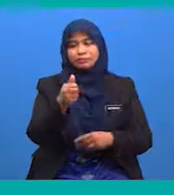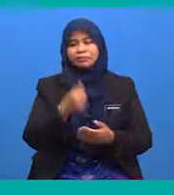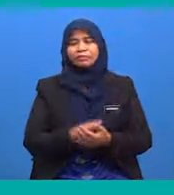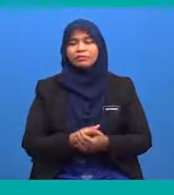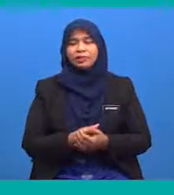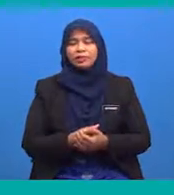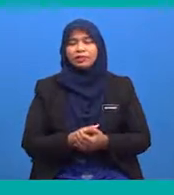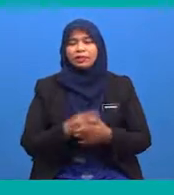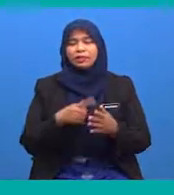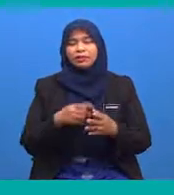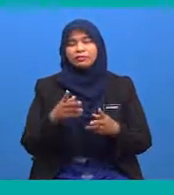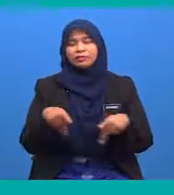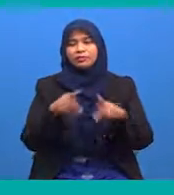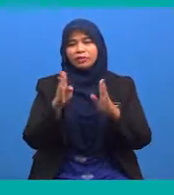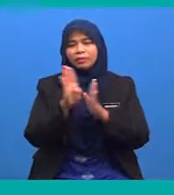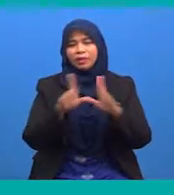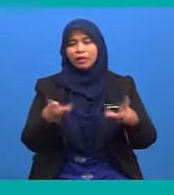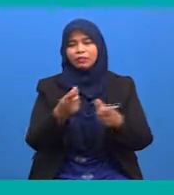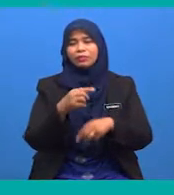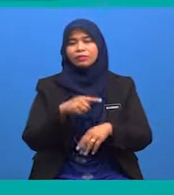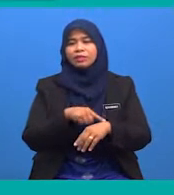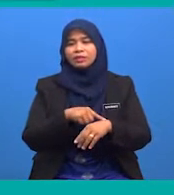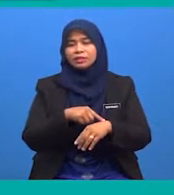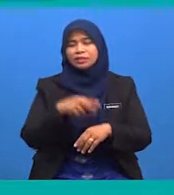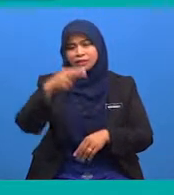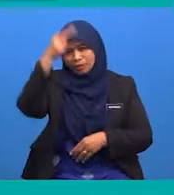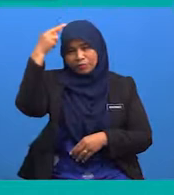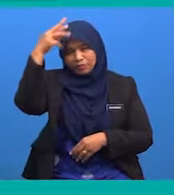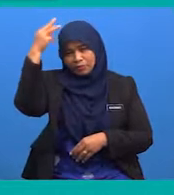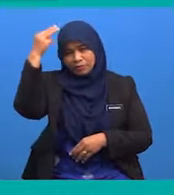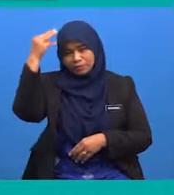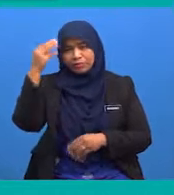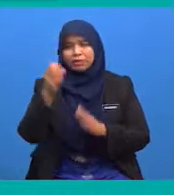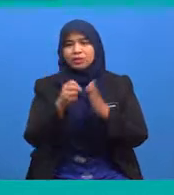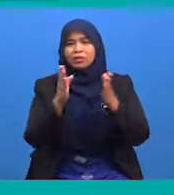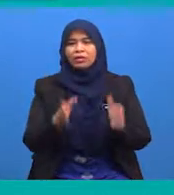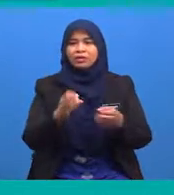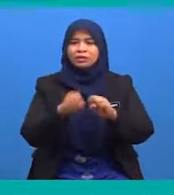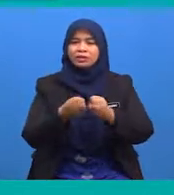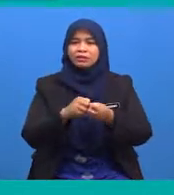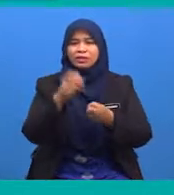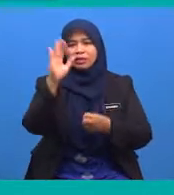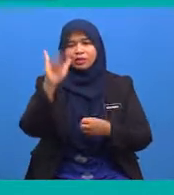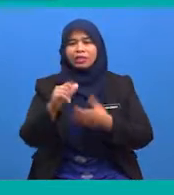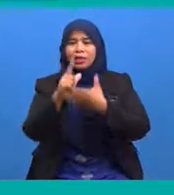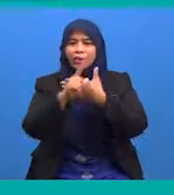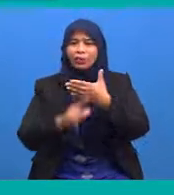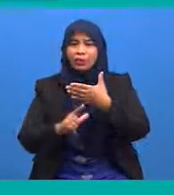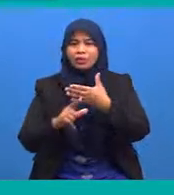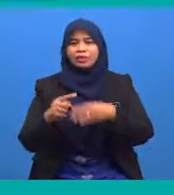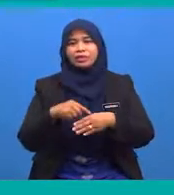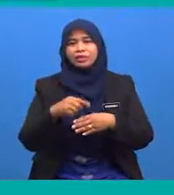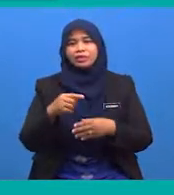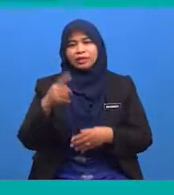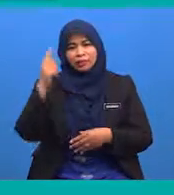zaman Rasulullah sallallahu alaihi wasallam. Seorang sahabat yang luka di kepalanya, dia bermimpi